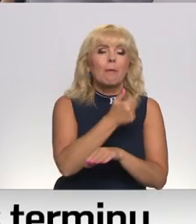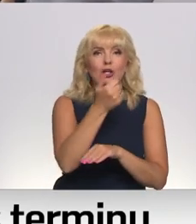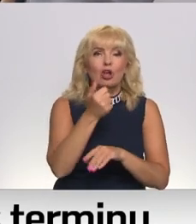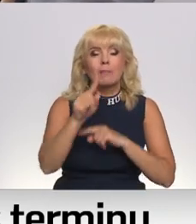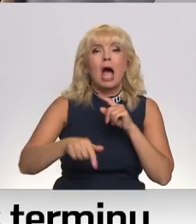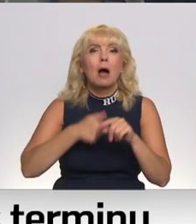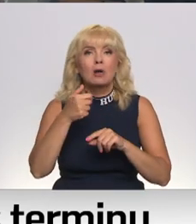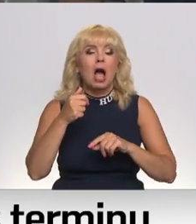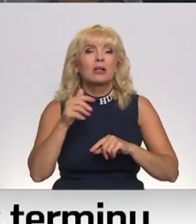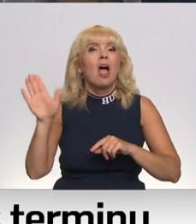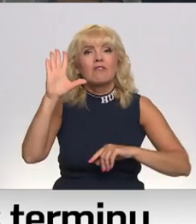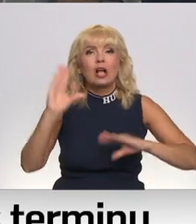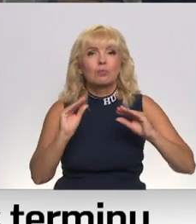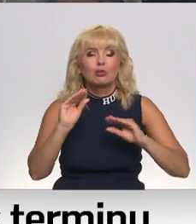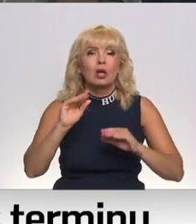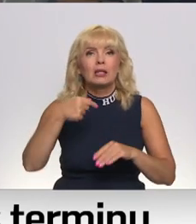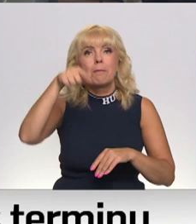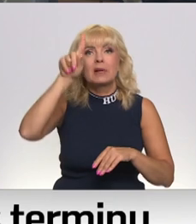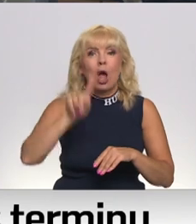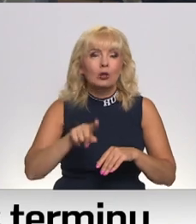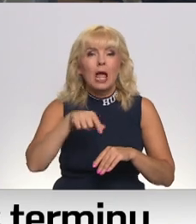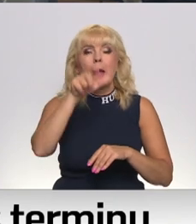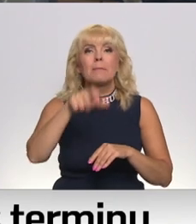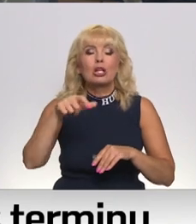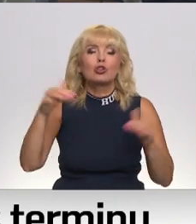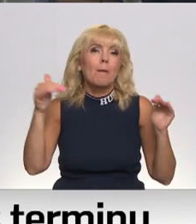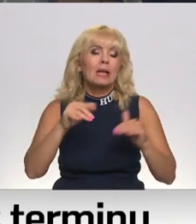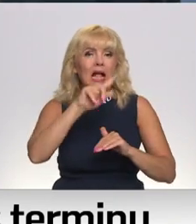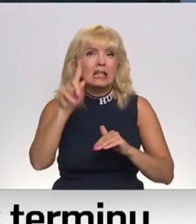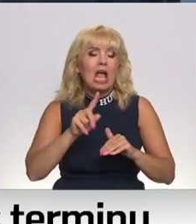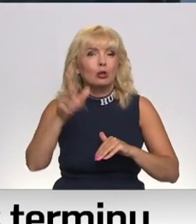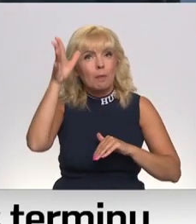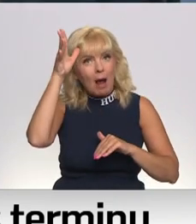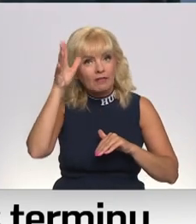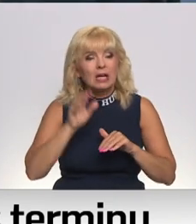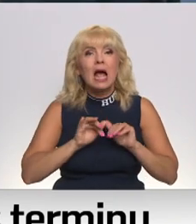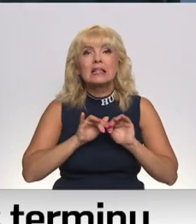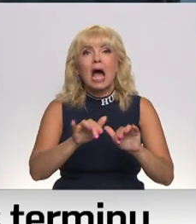gada valsts budžeta prioritātēm būšot Pilsonības un migrācijas lietu pārvaldes darbības